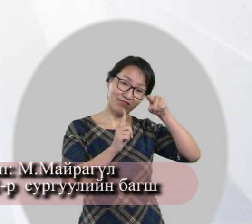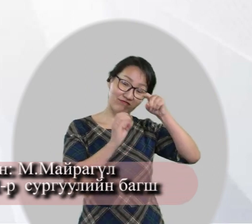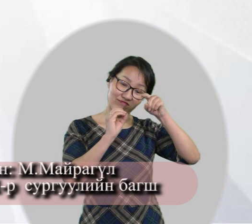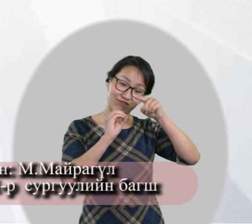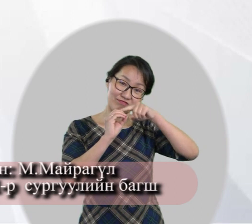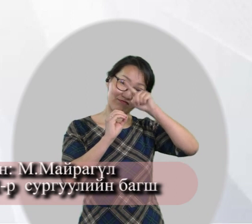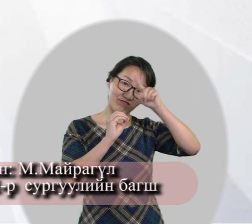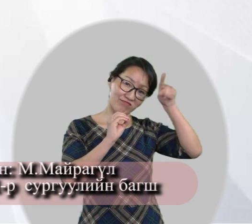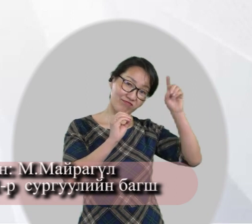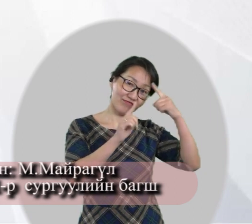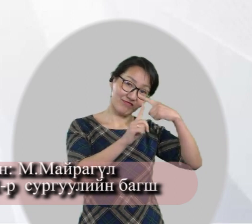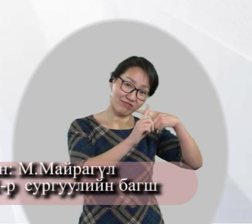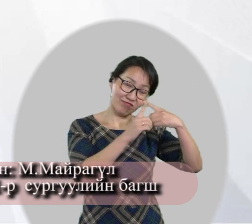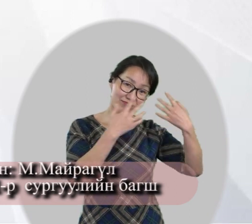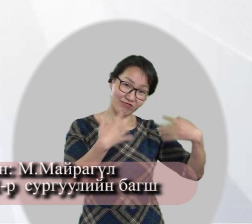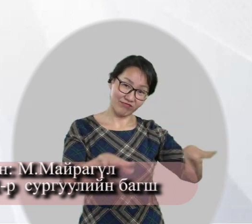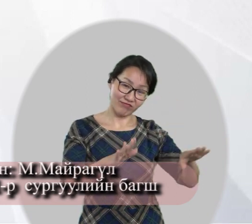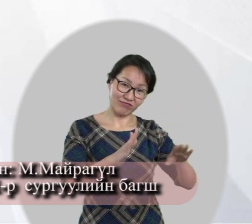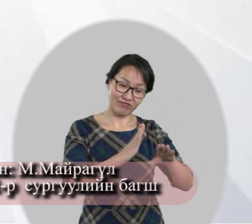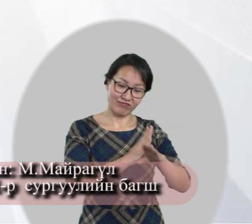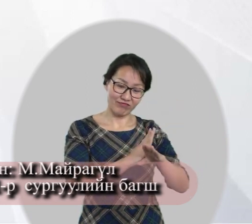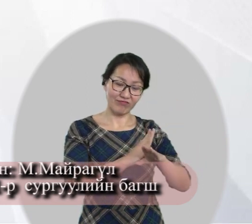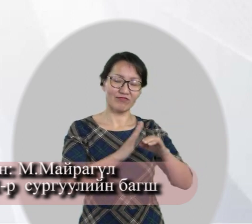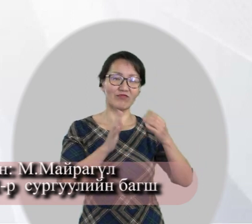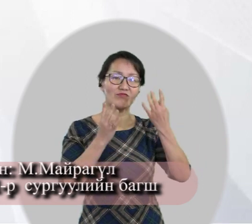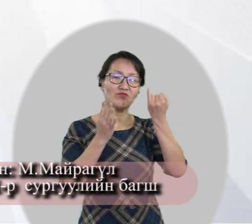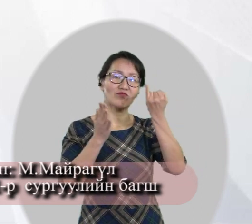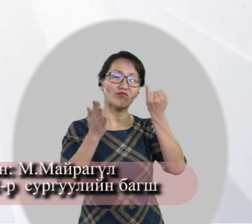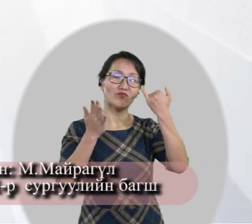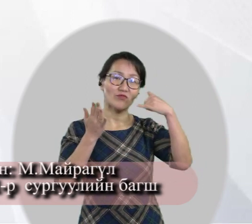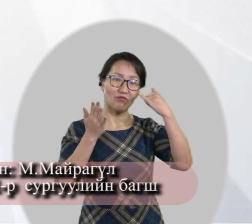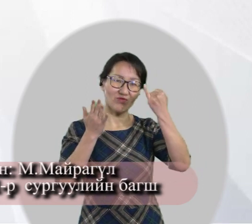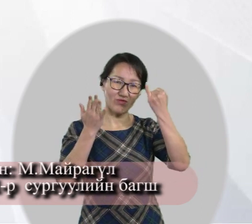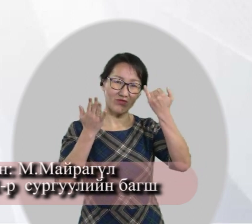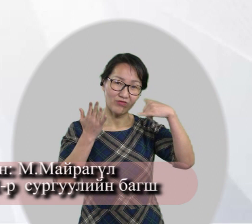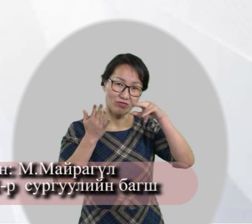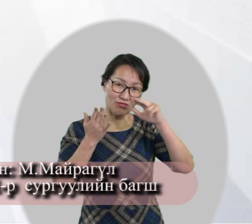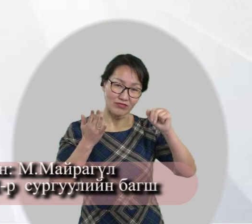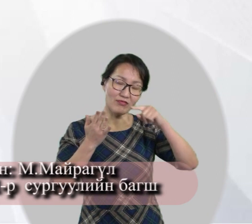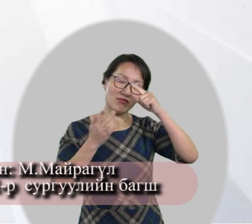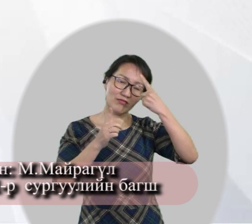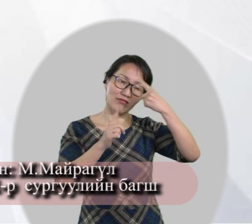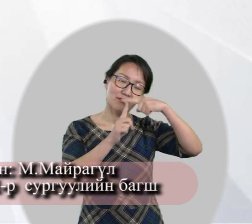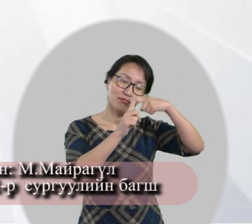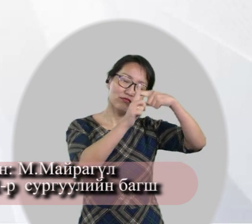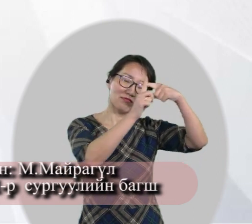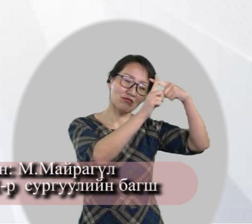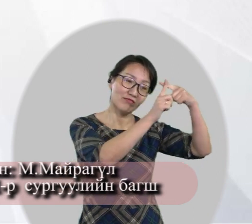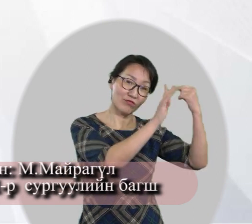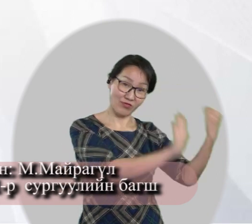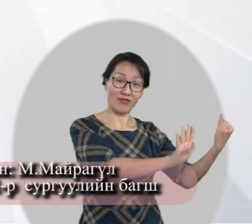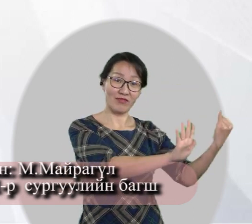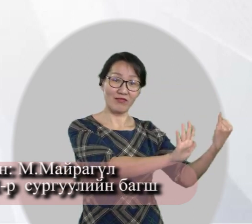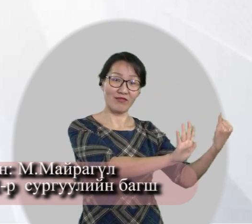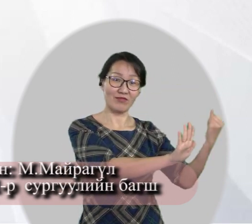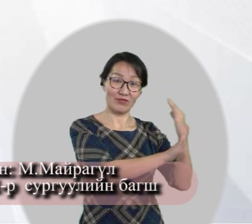Алдымен біз ноль бірлік пен бастап, бір-бірлік арттыра санасақ, алты рет бір-бірлік пен артқанда алты